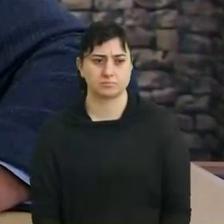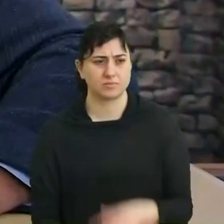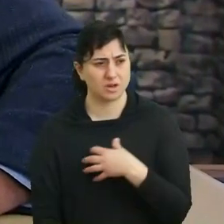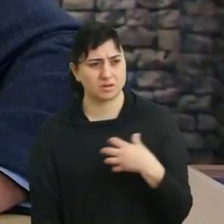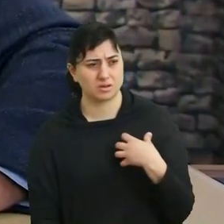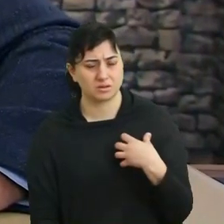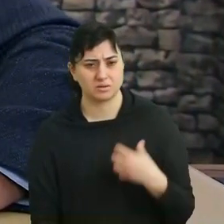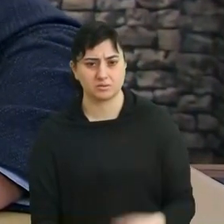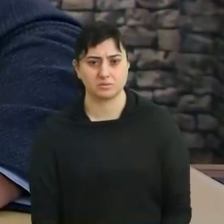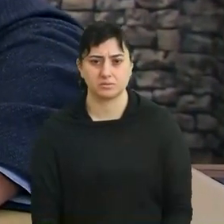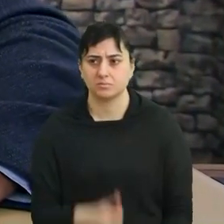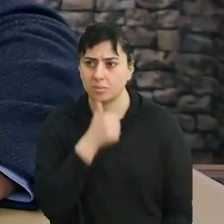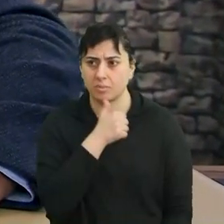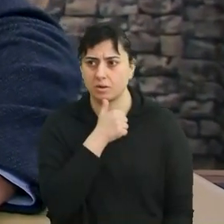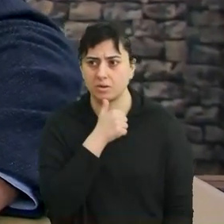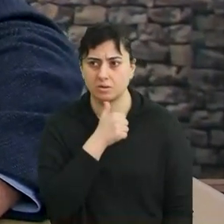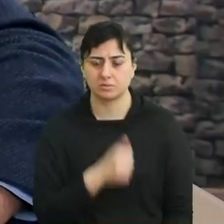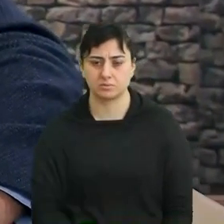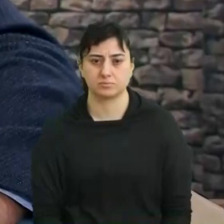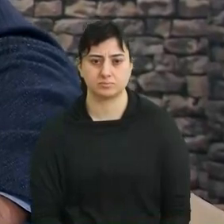Anne, baba,